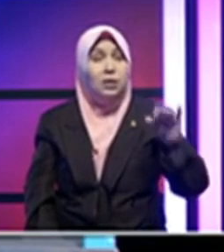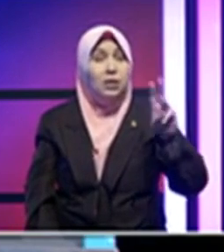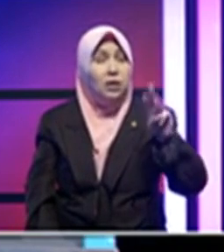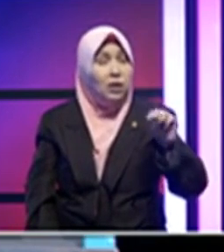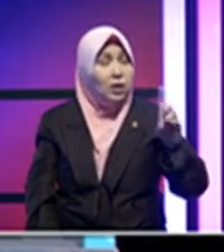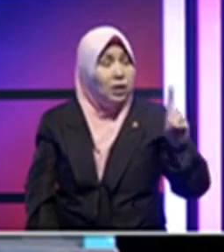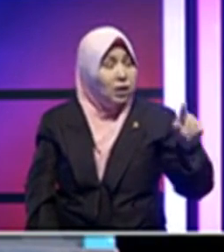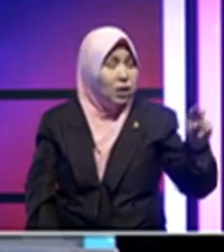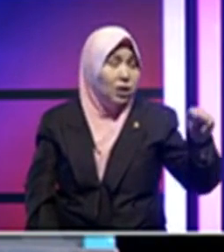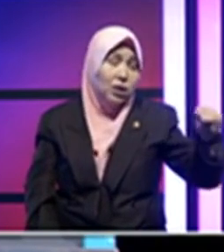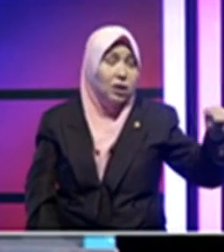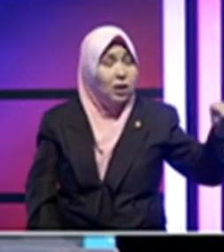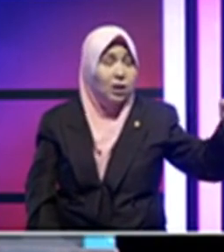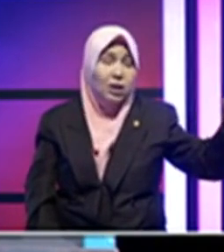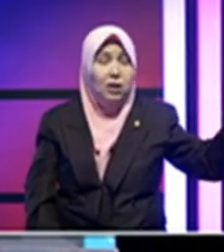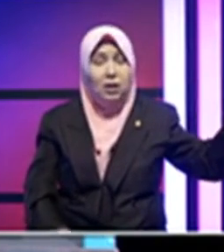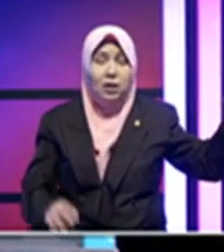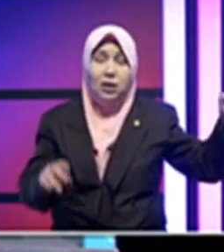yaumiddin